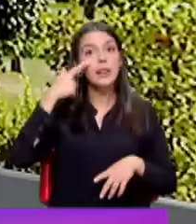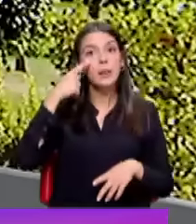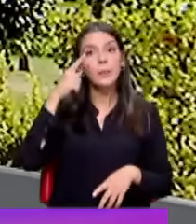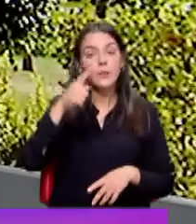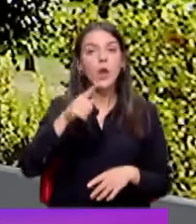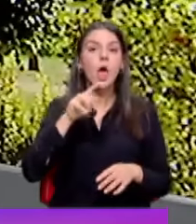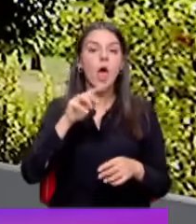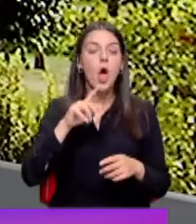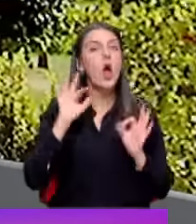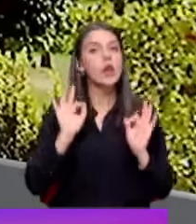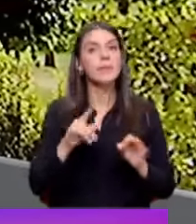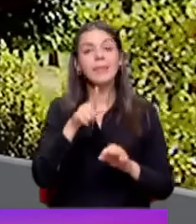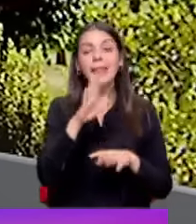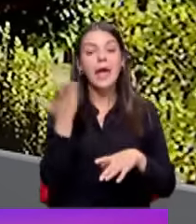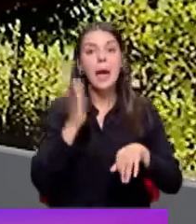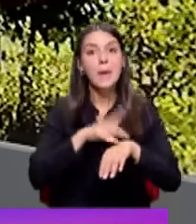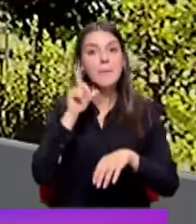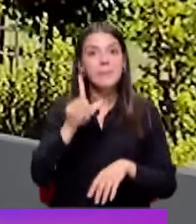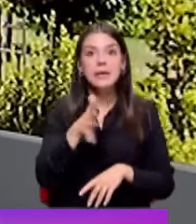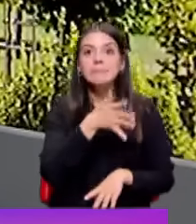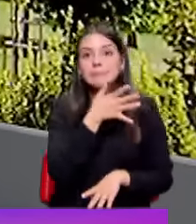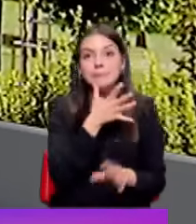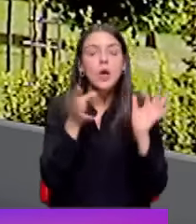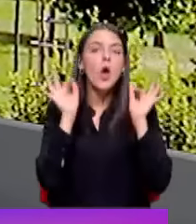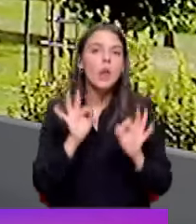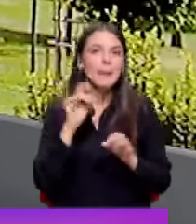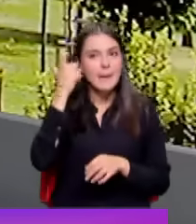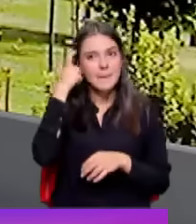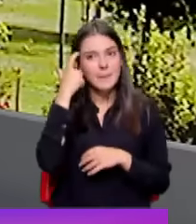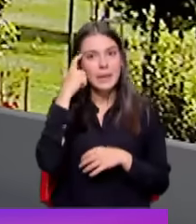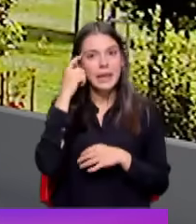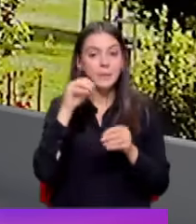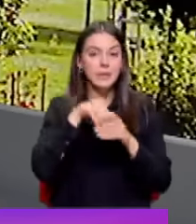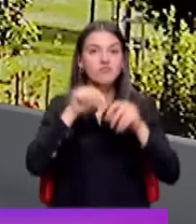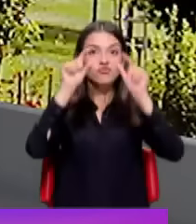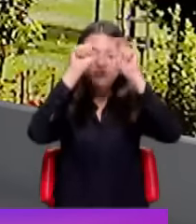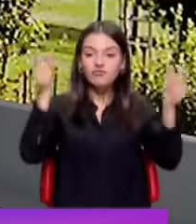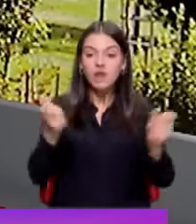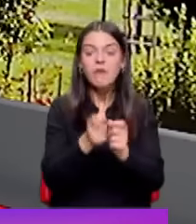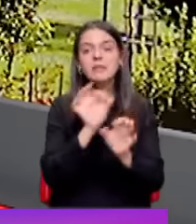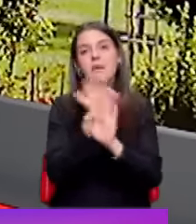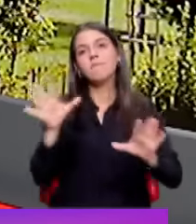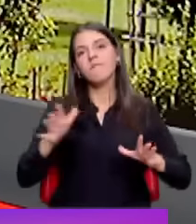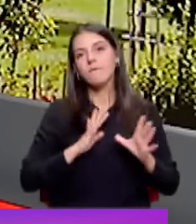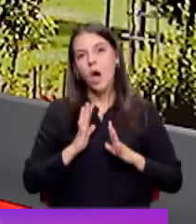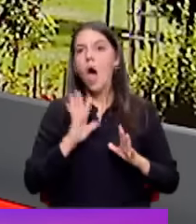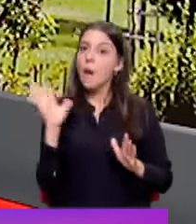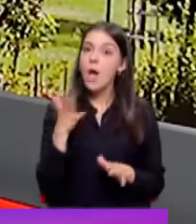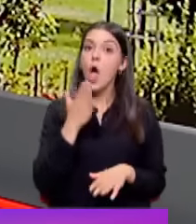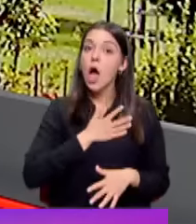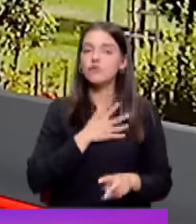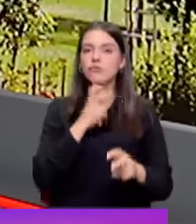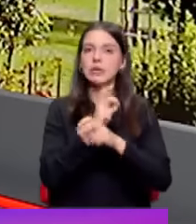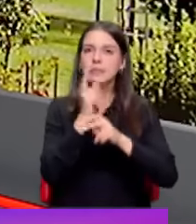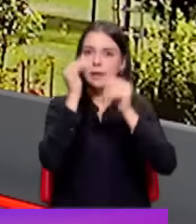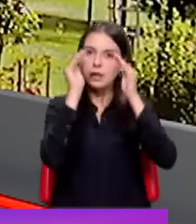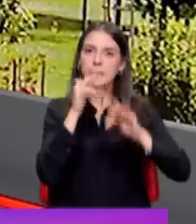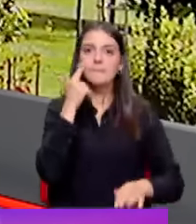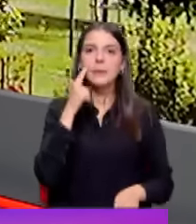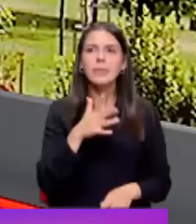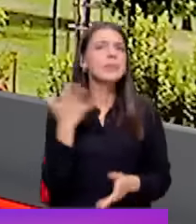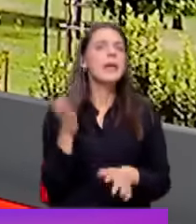önemlidir. Orada da ne yapmanız gerektiğini bilmeniz bilim tarafından çerçevesi çizilmiştir. Ama önce riski azaltmaya bakalım. Ne yaptık